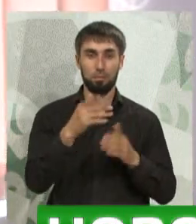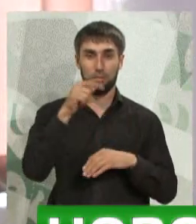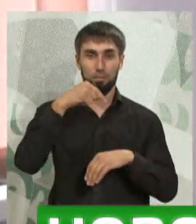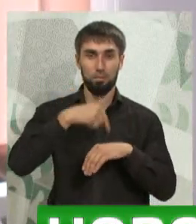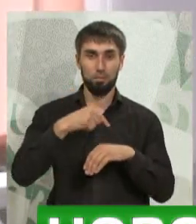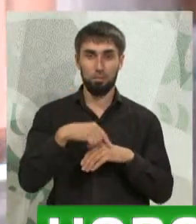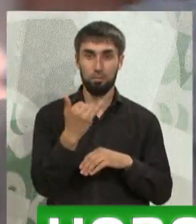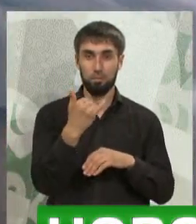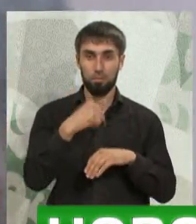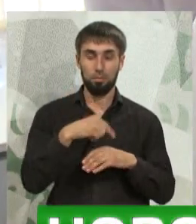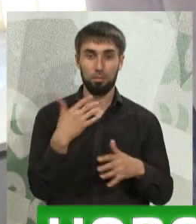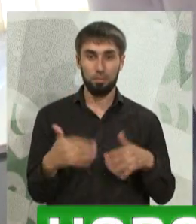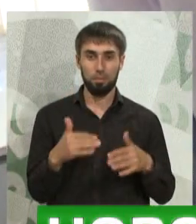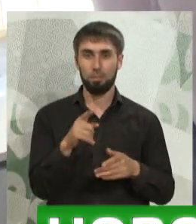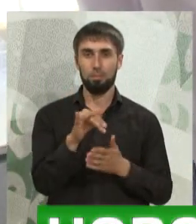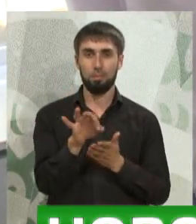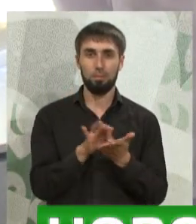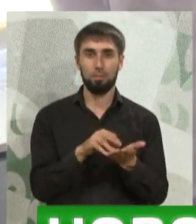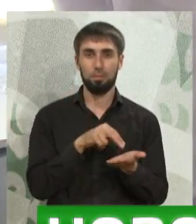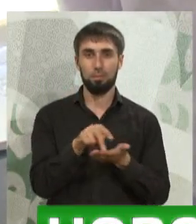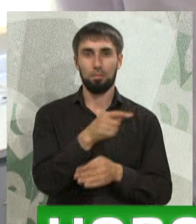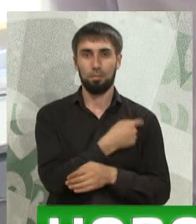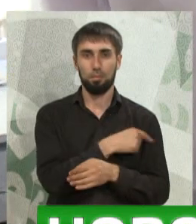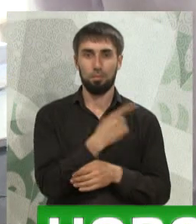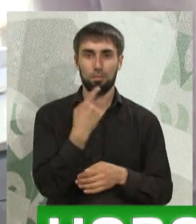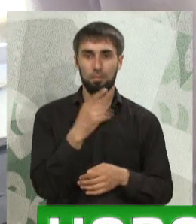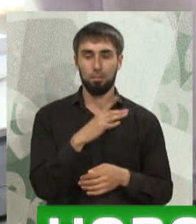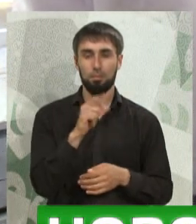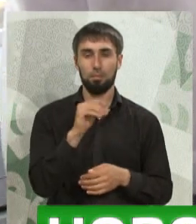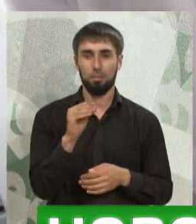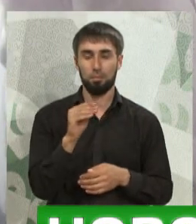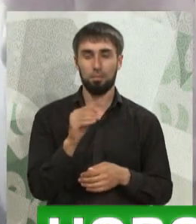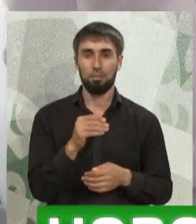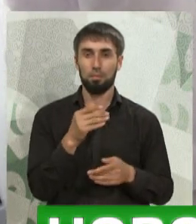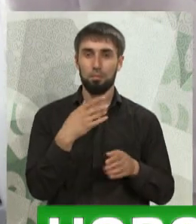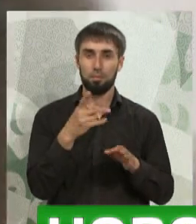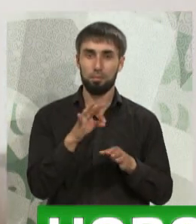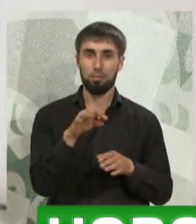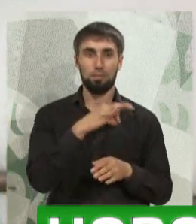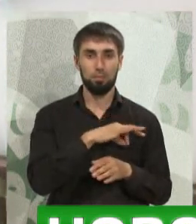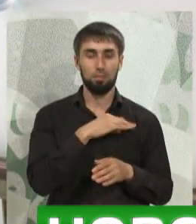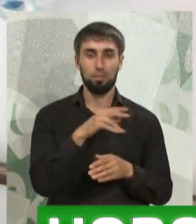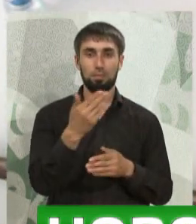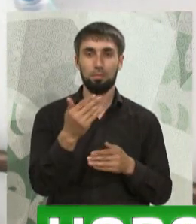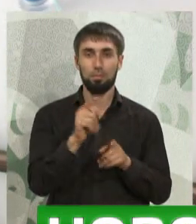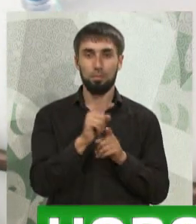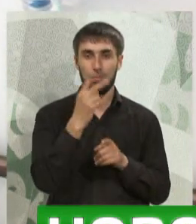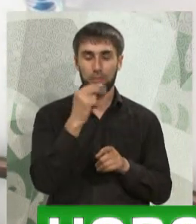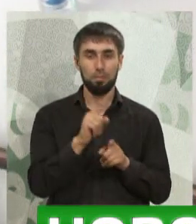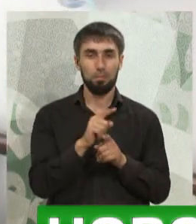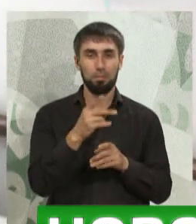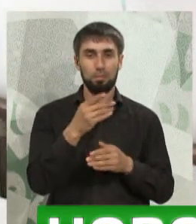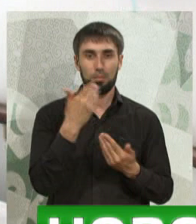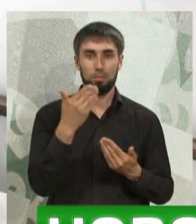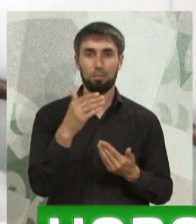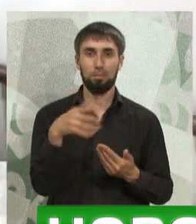обращаться в больницу. Этот совет Хаваш Алдаганов дает всем, у кого проявили симптомы. Правда, пользоваться им на практике многие не спешат. Списывают корону